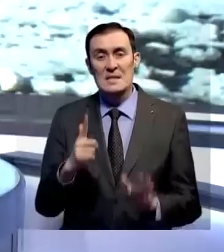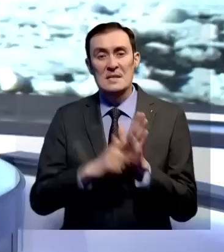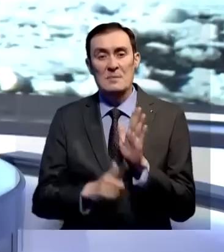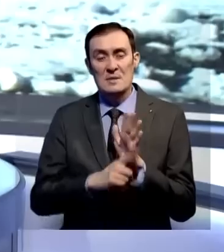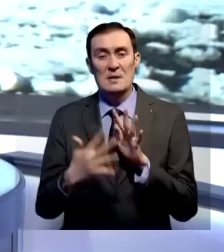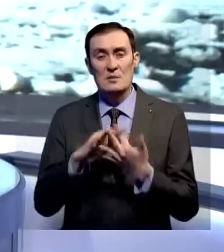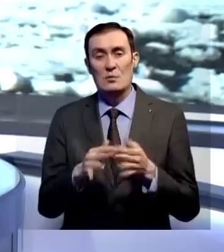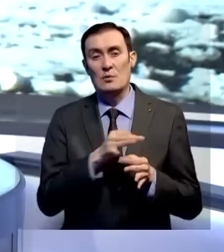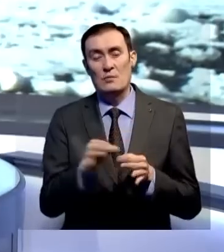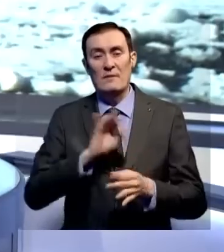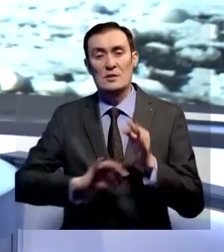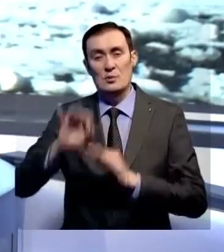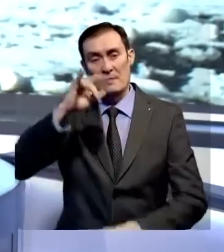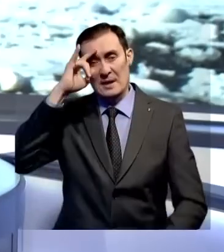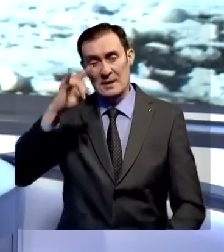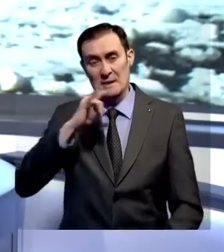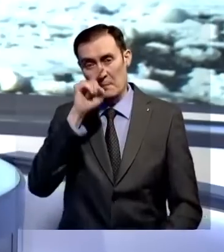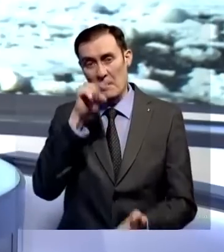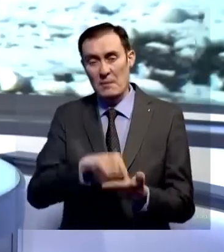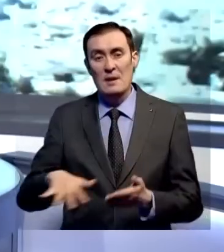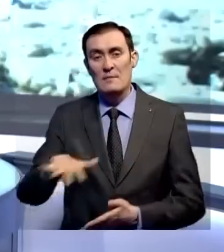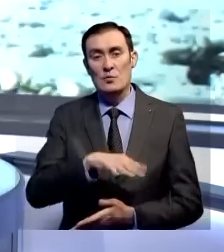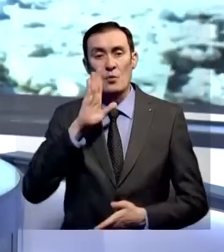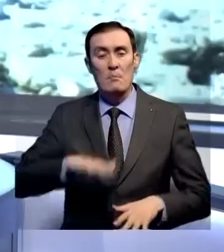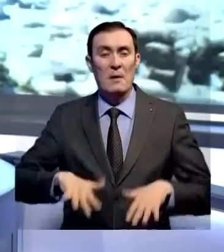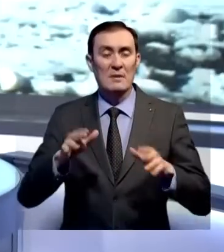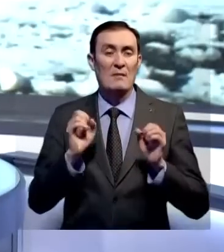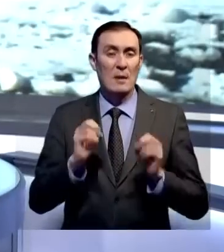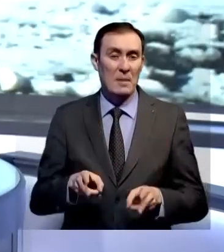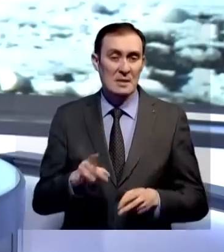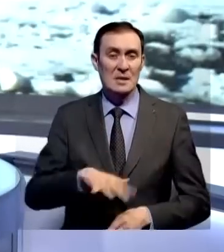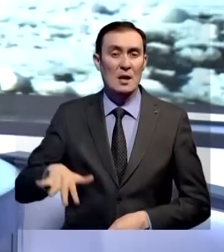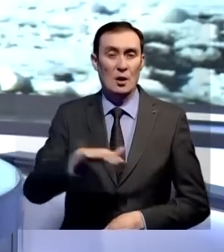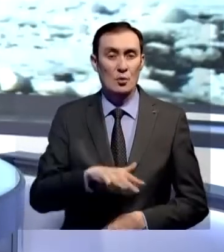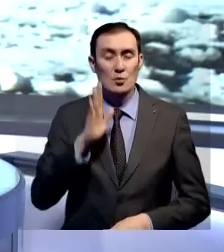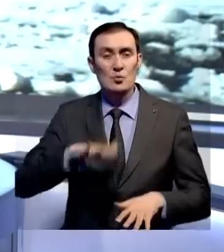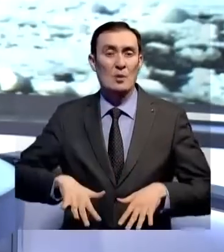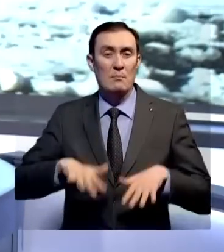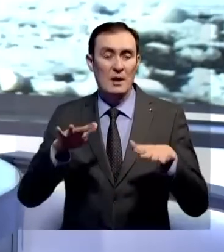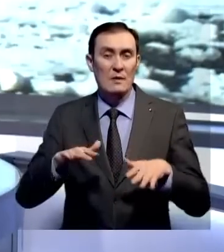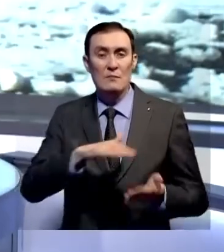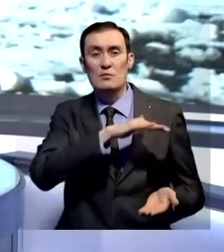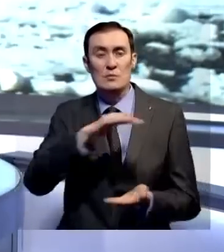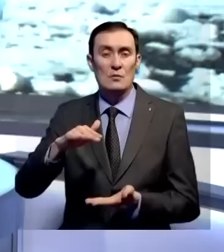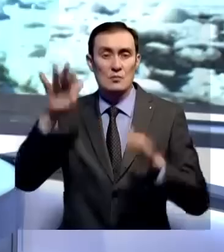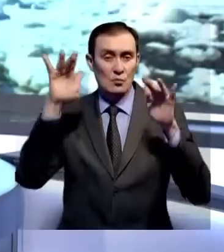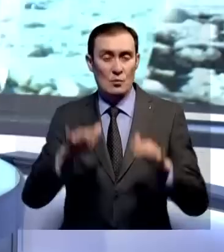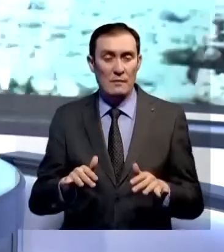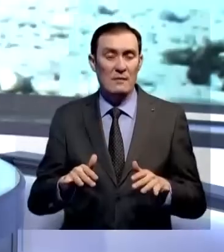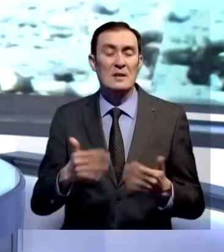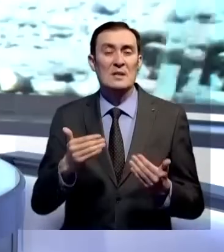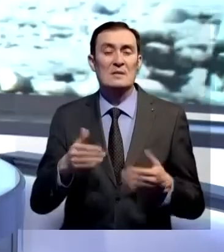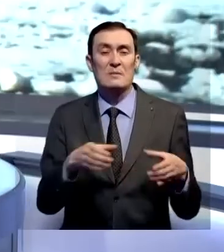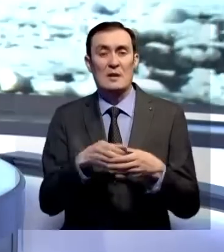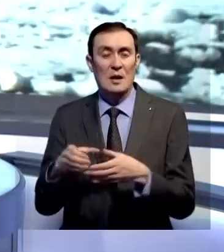70 населенных пунктов Восточного Казахстана попали в зону паводковой опасности. Районы утопают в метровых сугробах. Спасатели